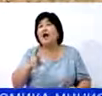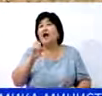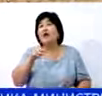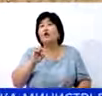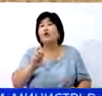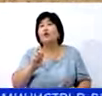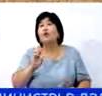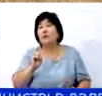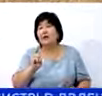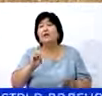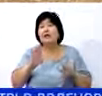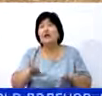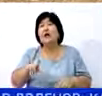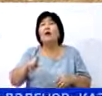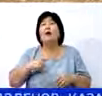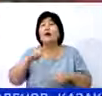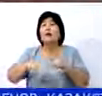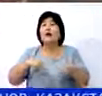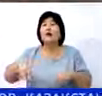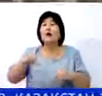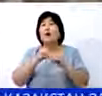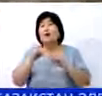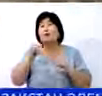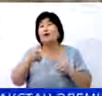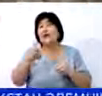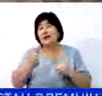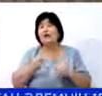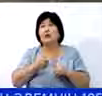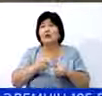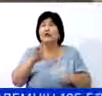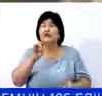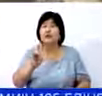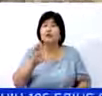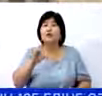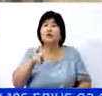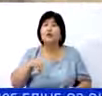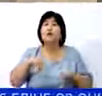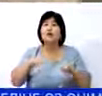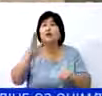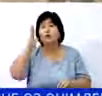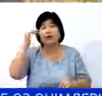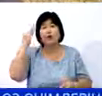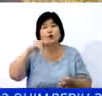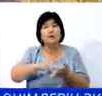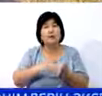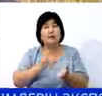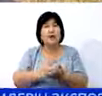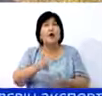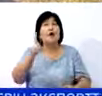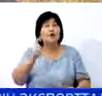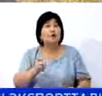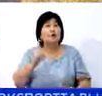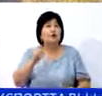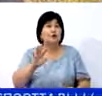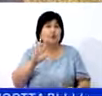Қараултөбенің еншісінде. Мамандар келер жылы аймақтың 15 мың гектарына сыр сұлуын орналастыруды жоспарлап отыр. Бұл 100-105 күнде